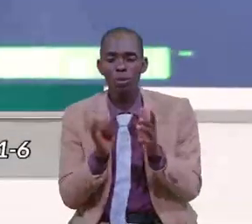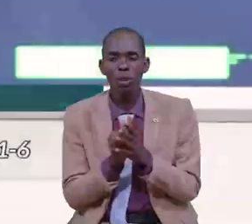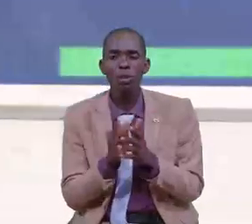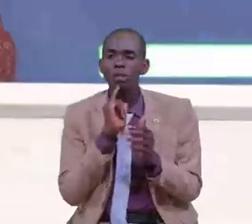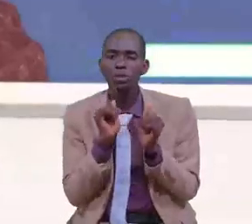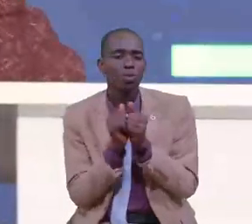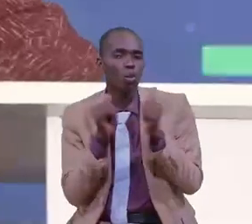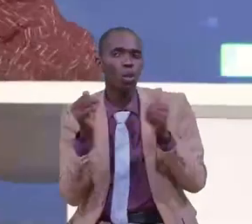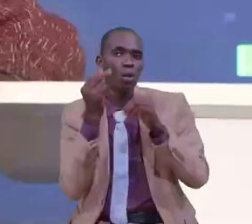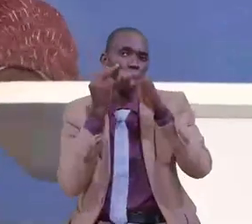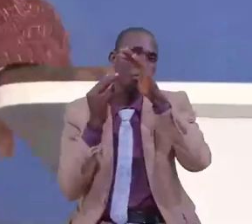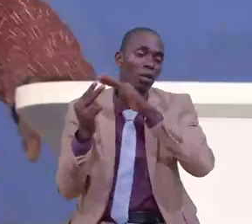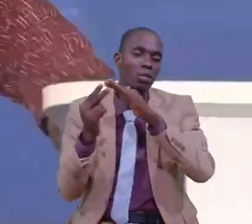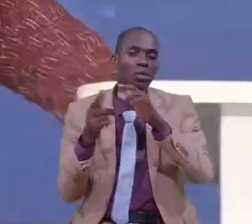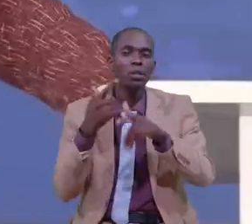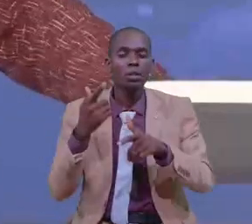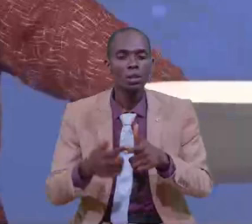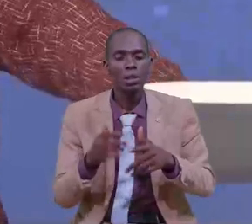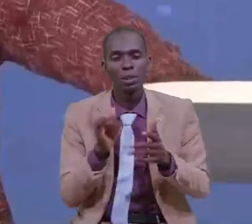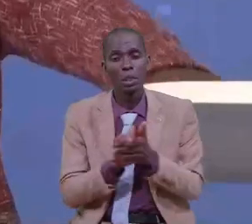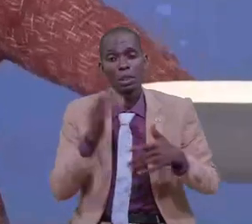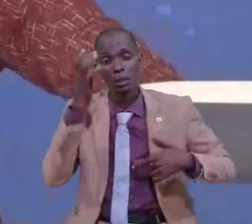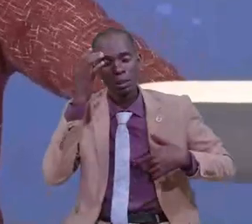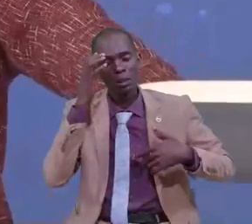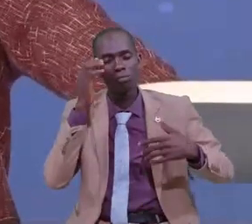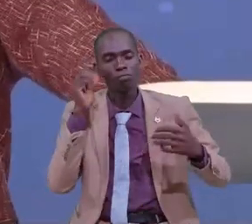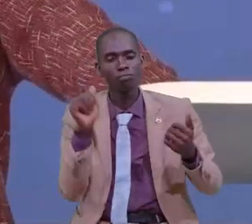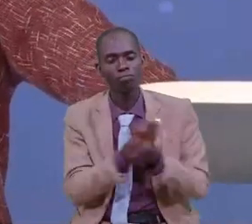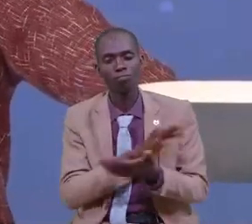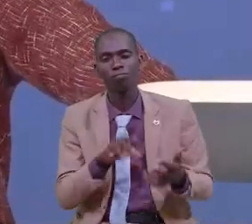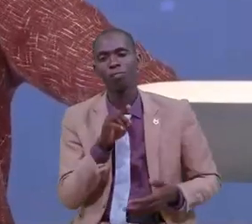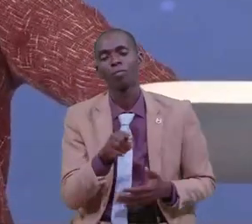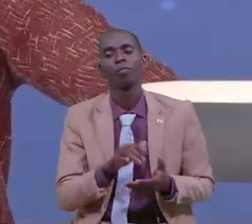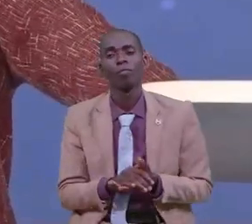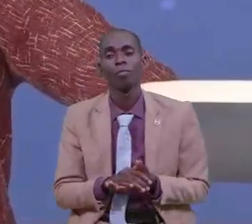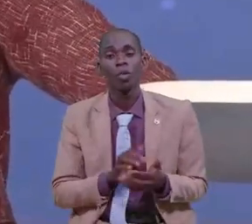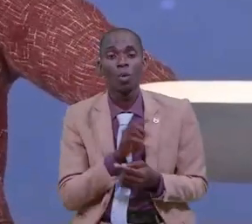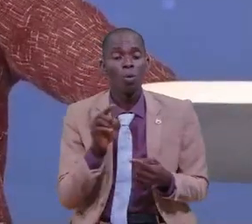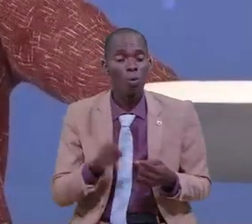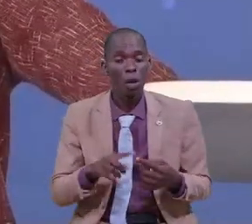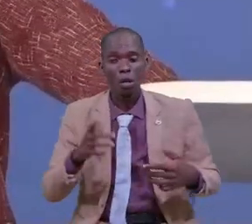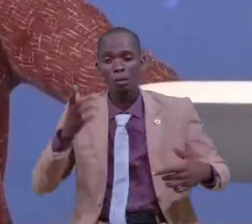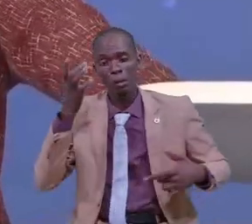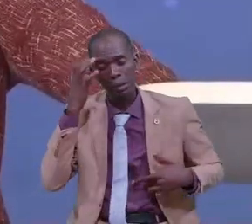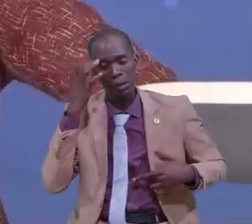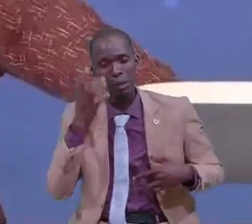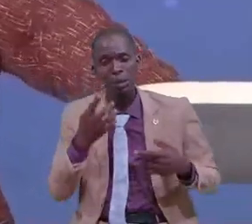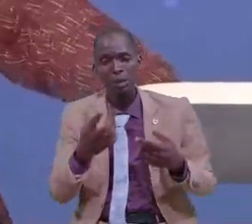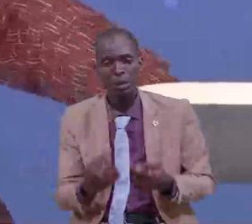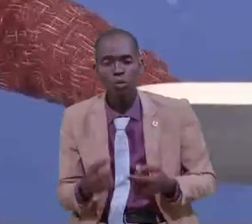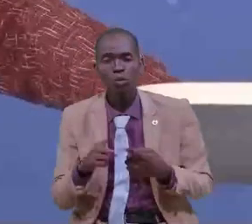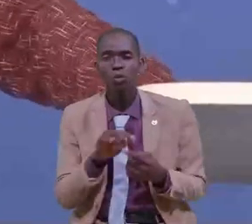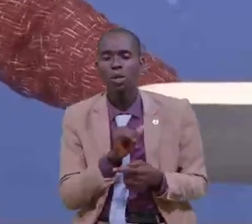à quelqu'un qui n'a pas de vision, la maladie là-bas. Quand la maladie